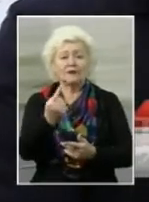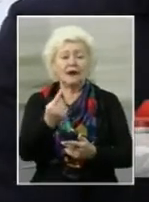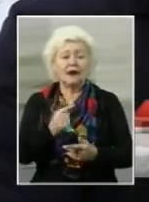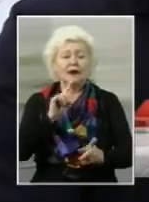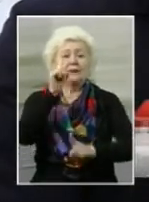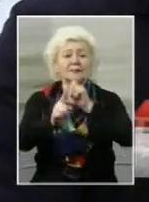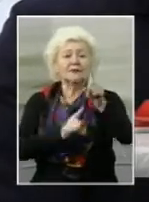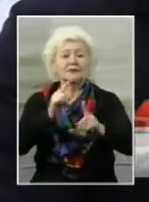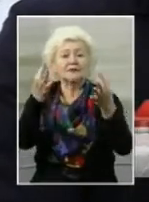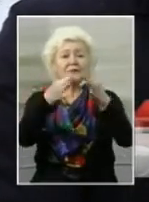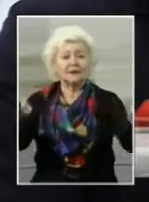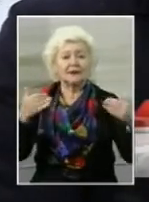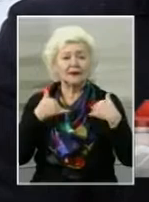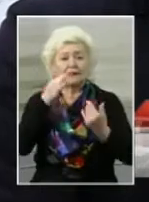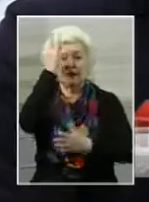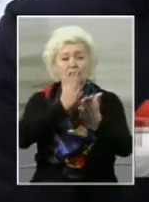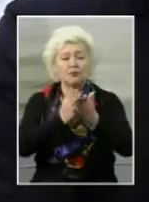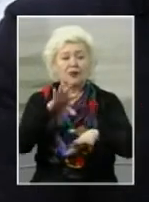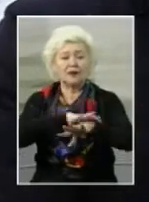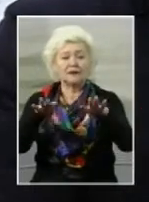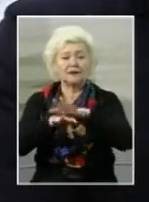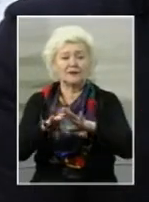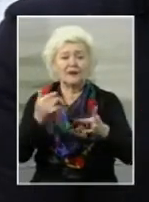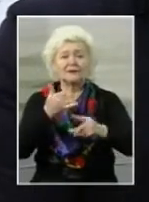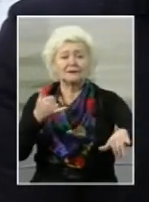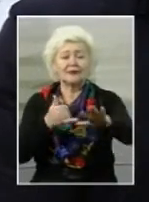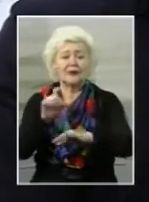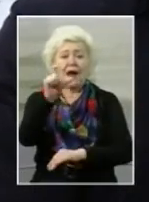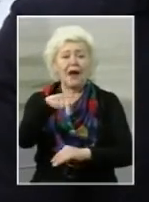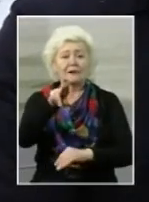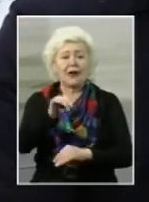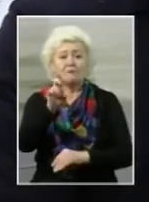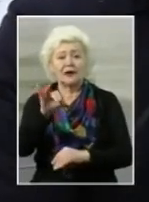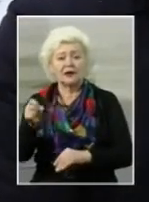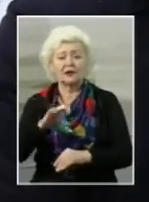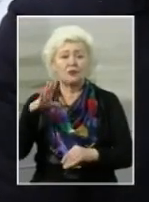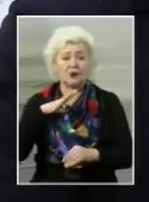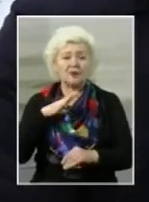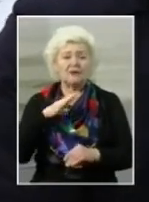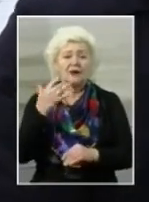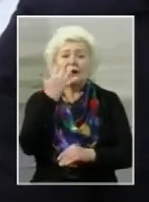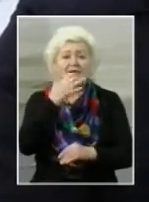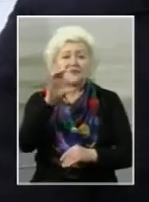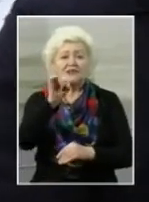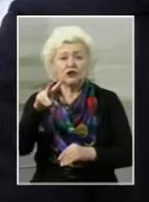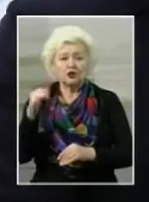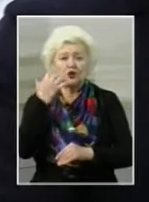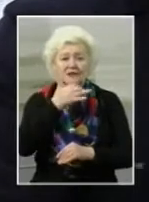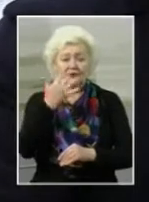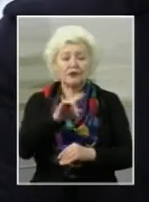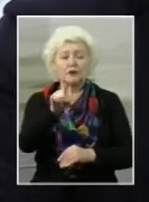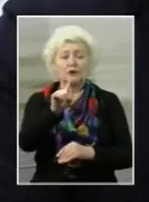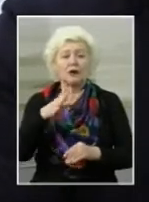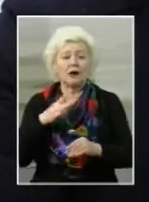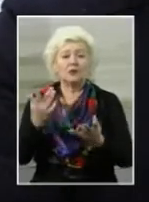– звільнити наших політв'язнів. Наш земляк, кримський татарин Едем Бекіров, зараз перебуває в СІЗО у Сімферополі. Він має інвалідність